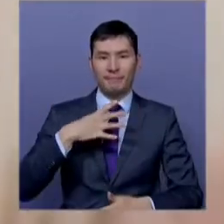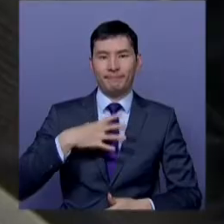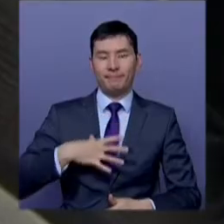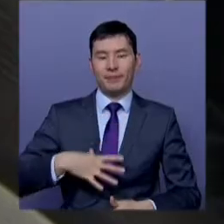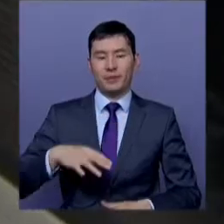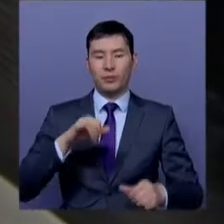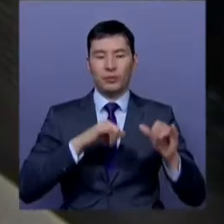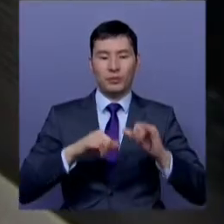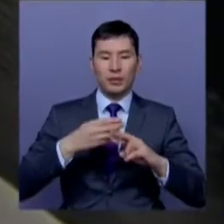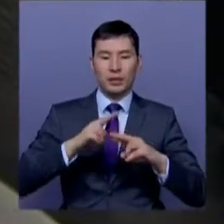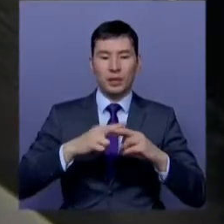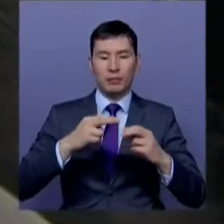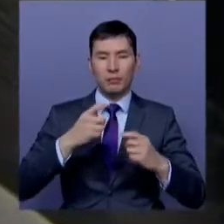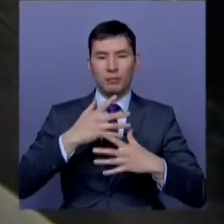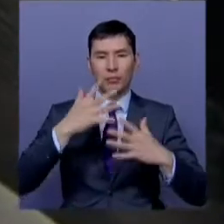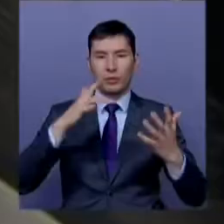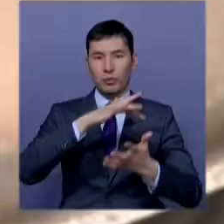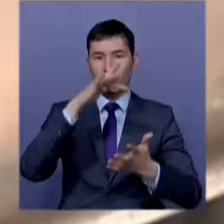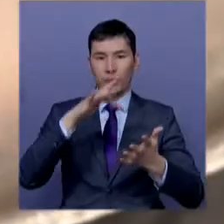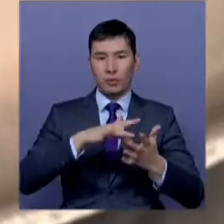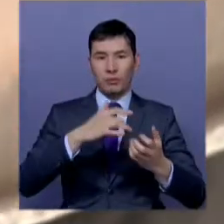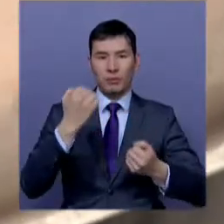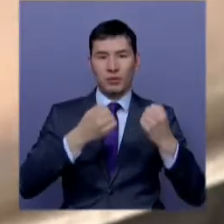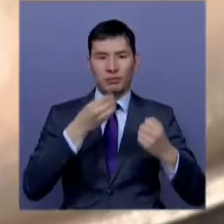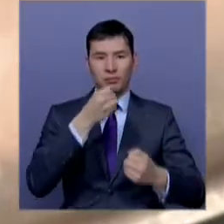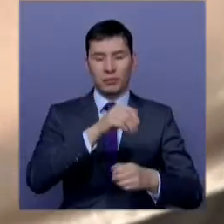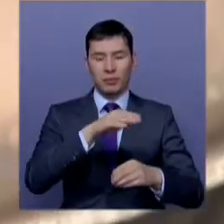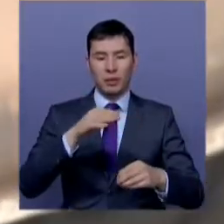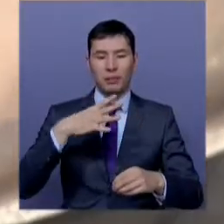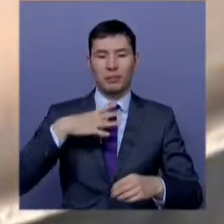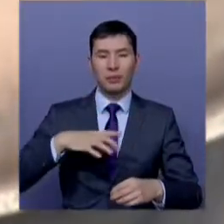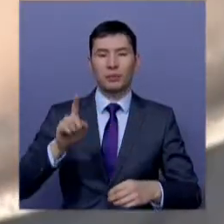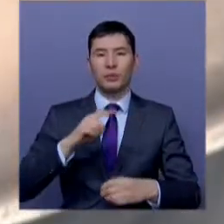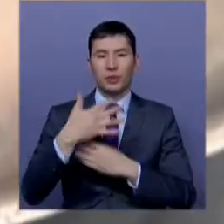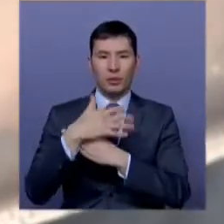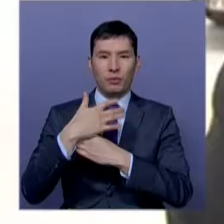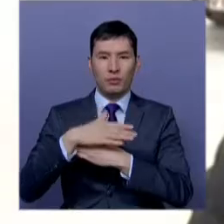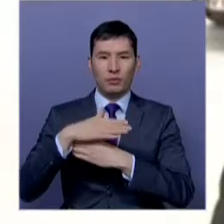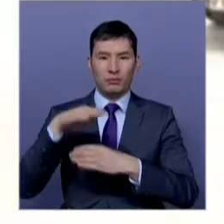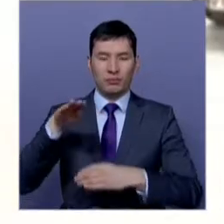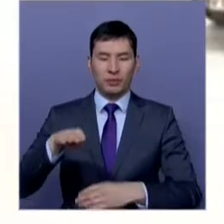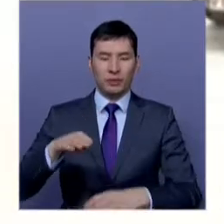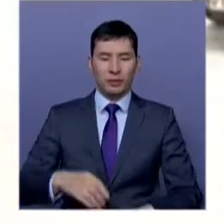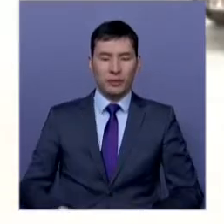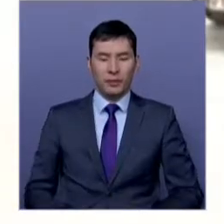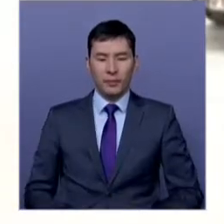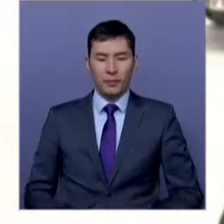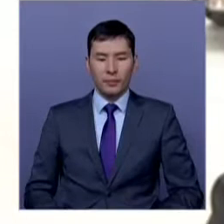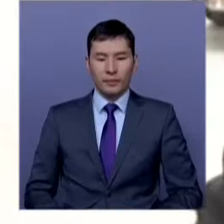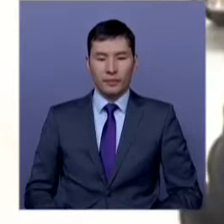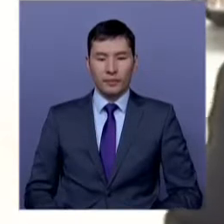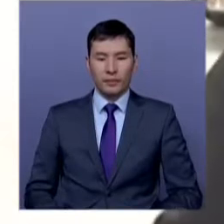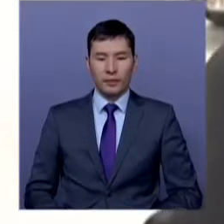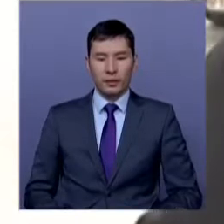орындарда автотұрақтар ақылы. Енді көлігімізді көше бойына қойып кетуге мәжбүрміз дейді. Енді адамдар қазір